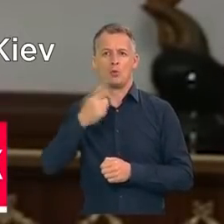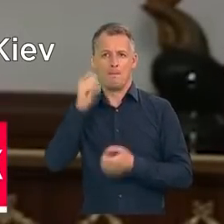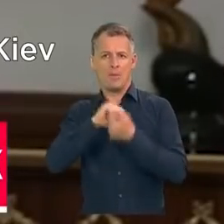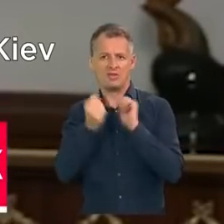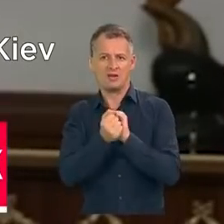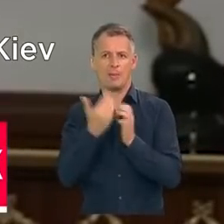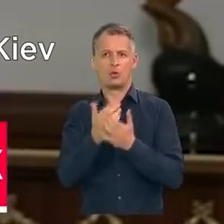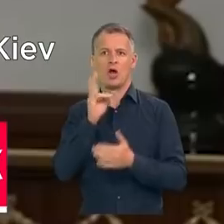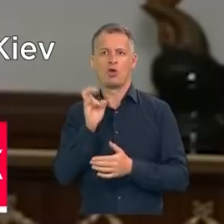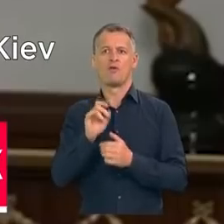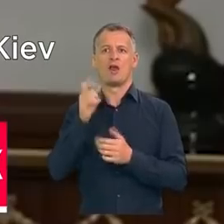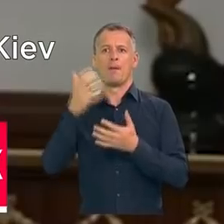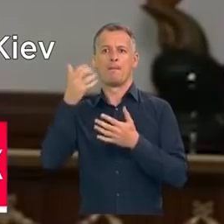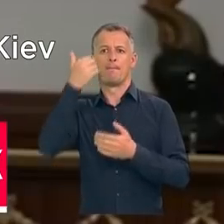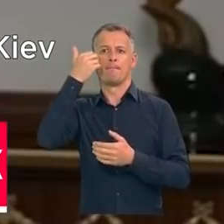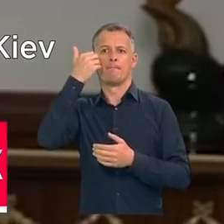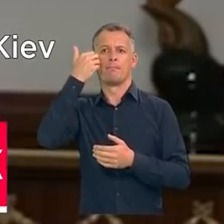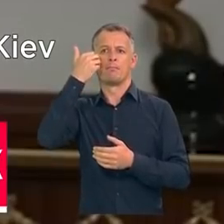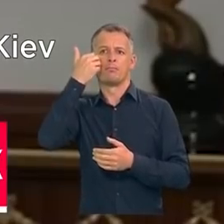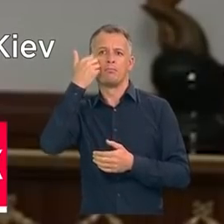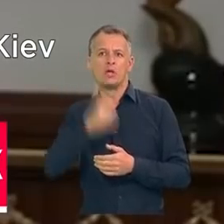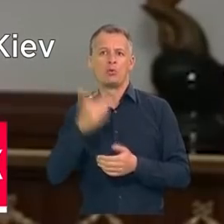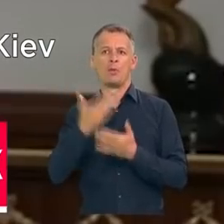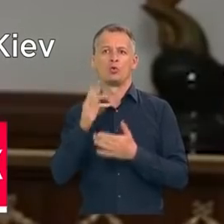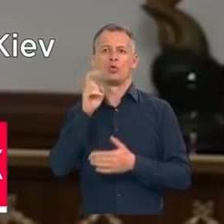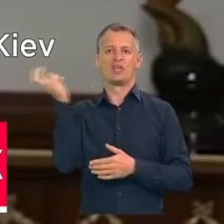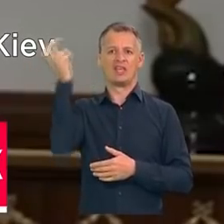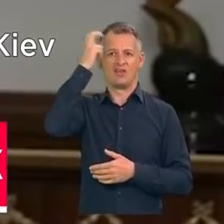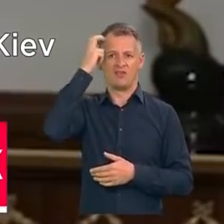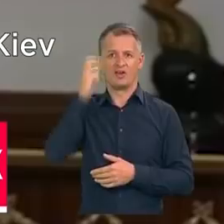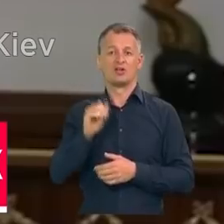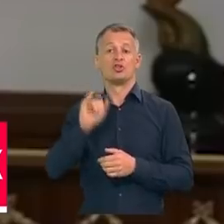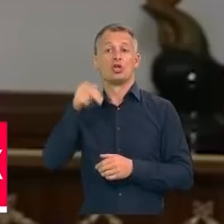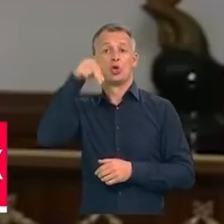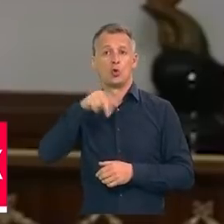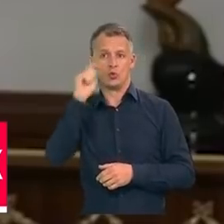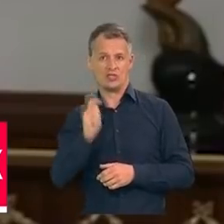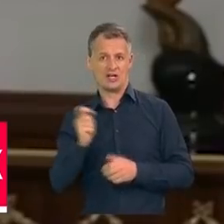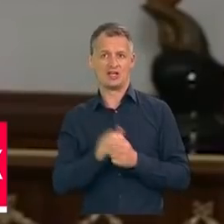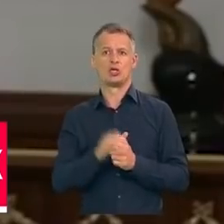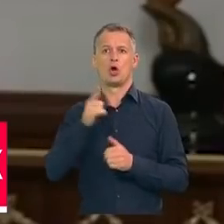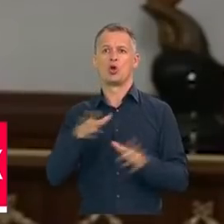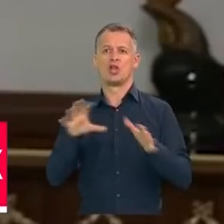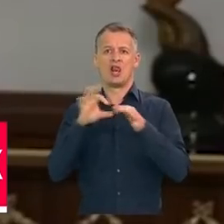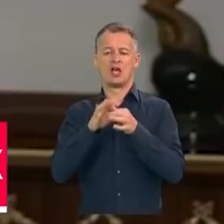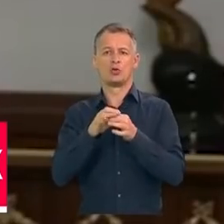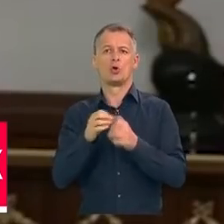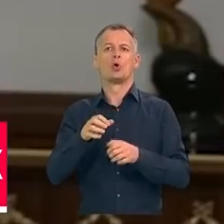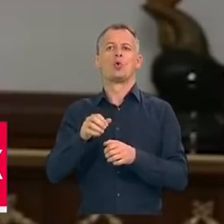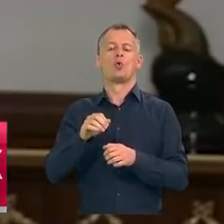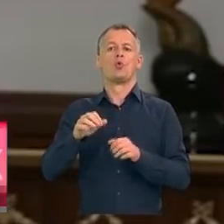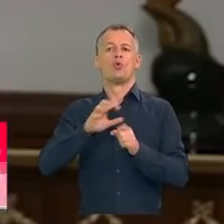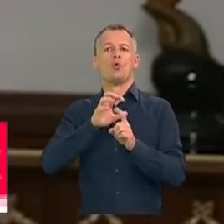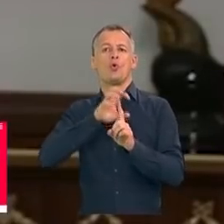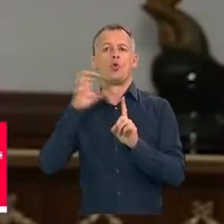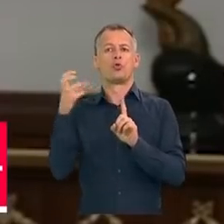за Київ і північ нашої країни. Вона програла власне майбутнє і будь-які культурні